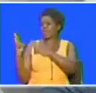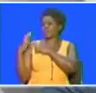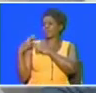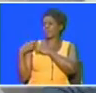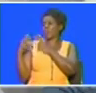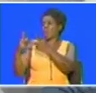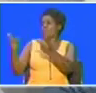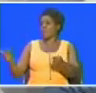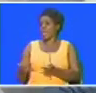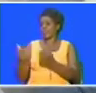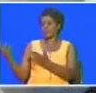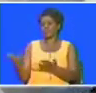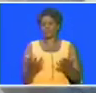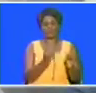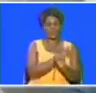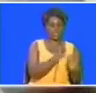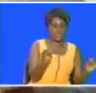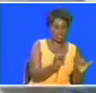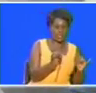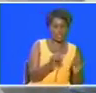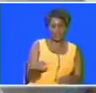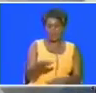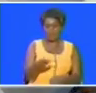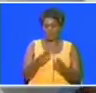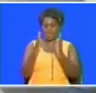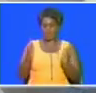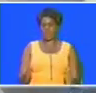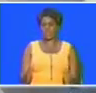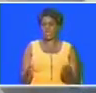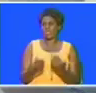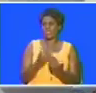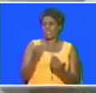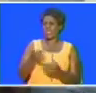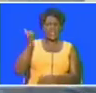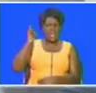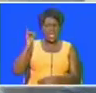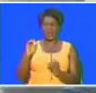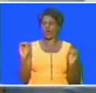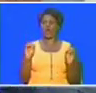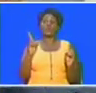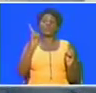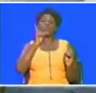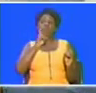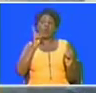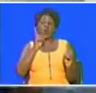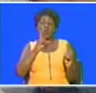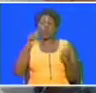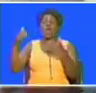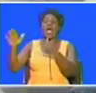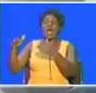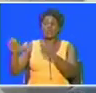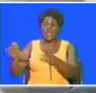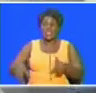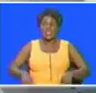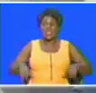vyombo peleka kwenye sinki uoshe, chukua kitambara cha meza panguza. Usiwale watoto kama mayai, manake hapa kesho wataenda huku nje,